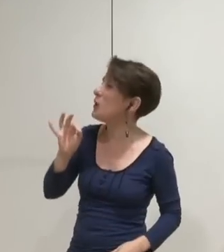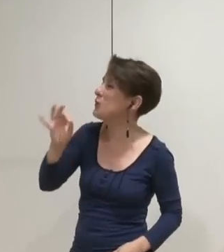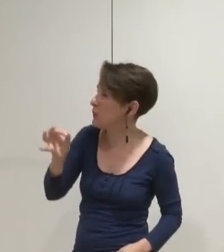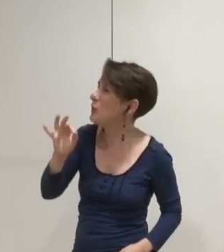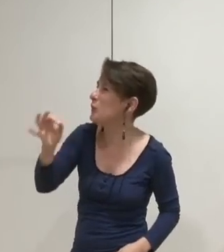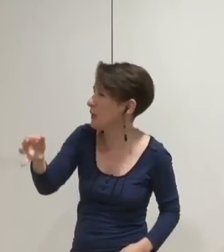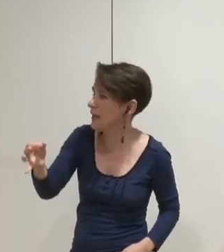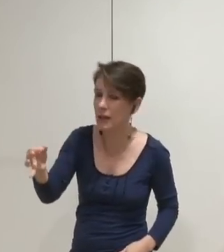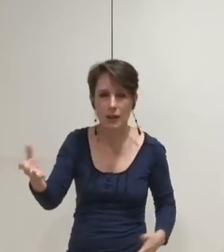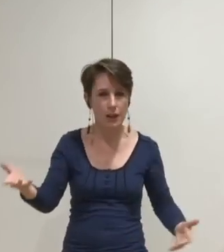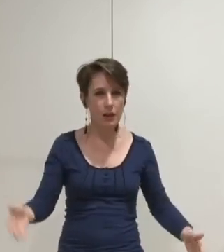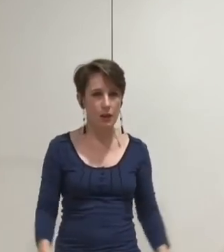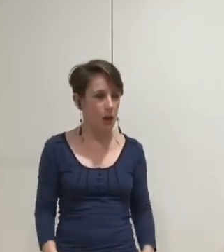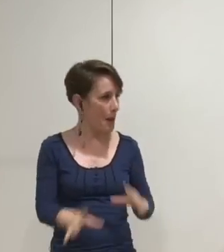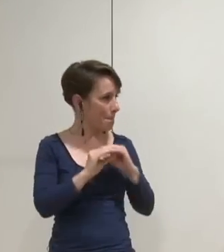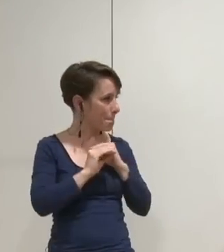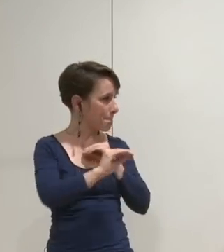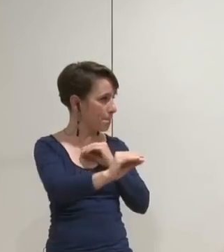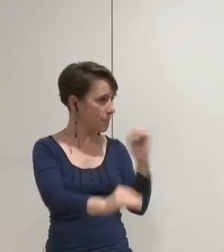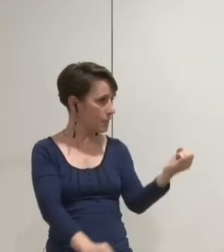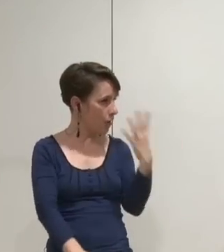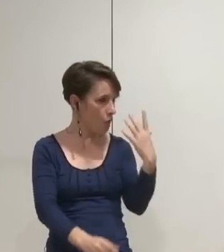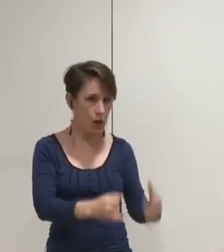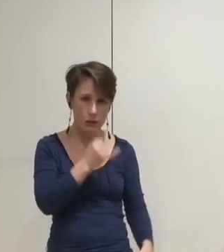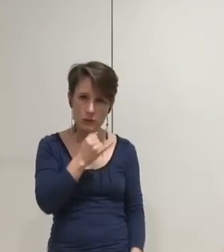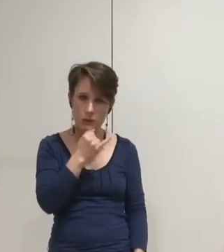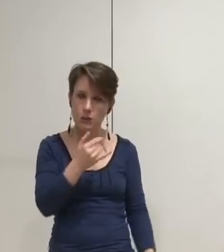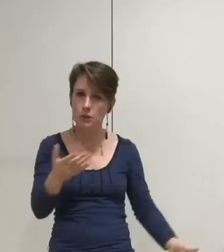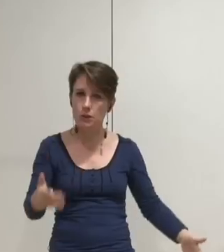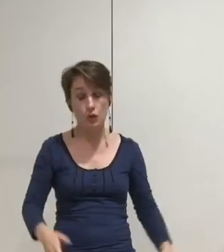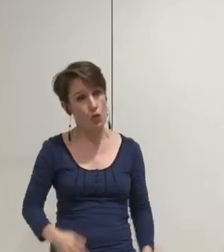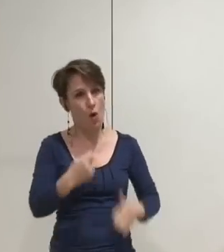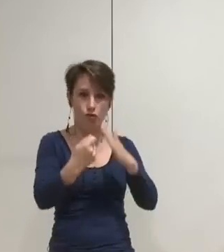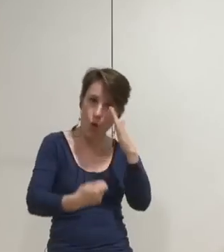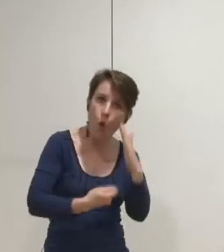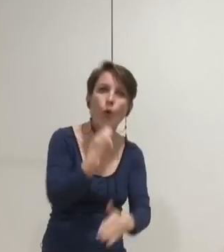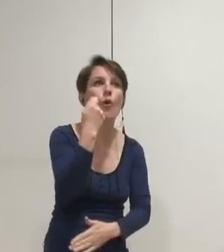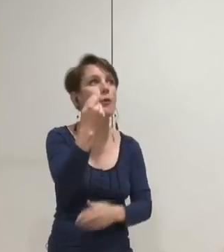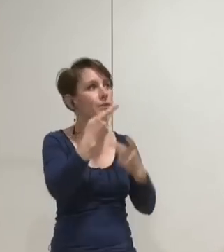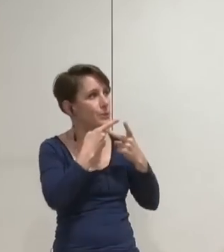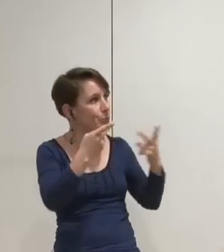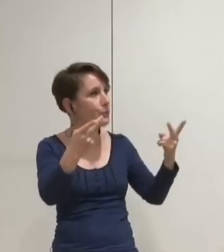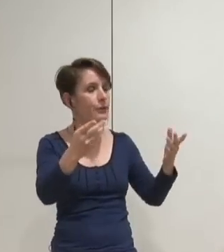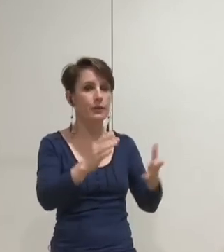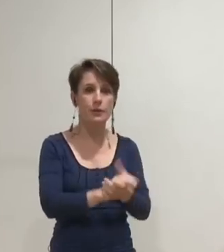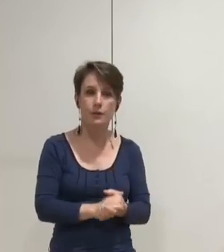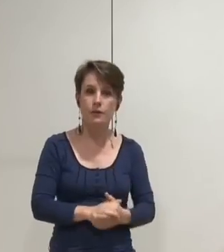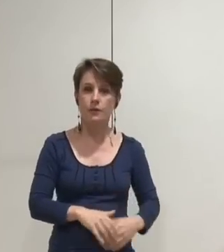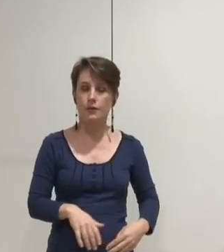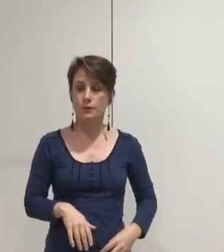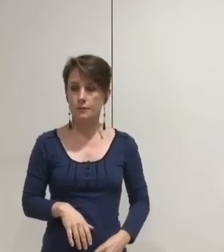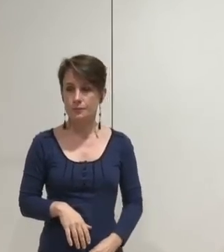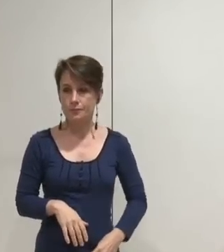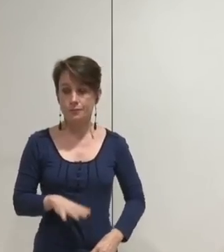et en commission nous n'avons toujours pas ces notices techniques donc je renouvelle ma demande et d'autre part d'autre